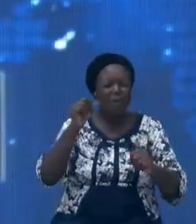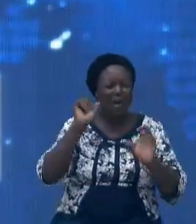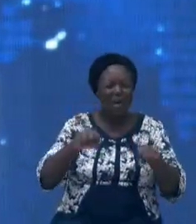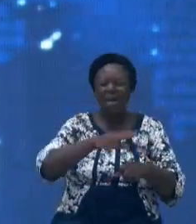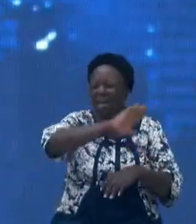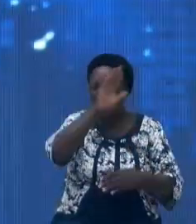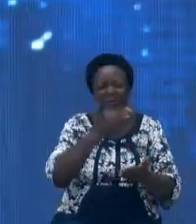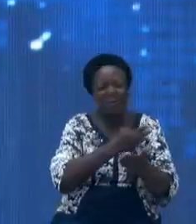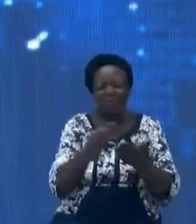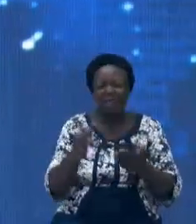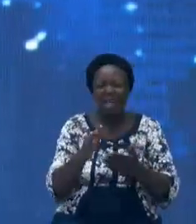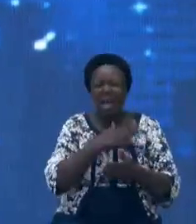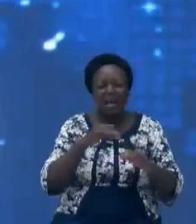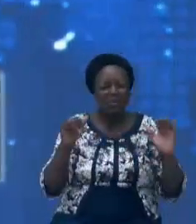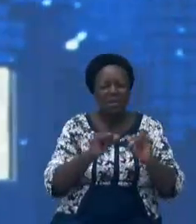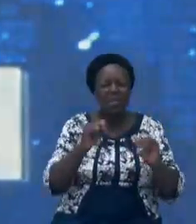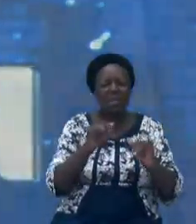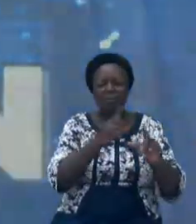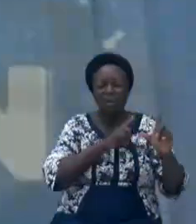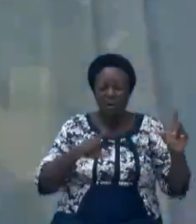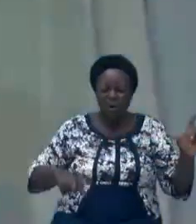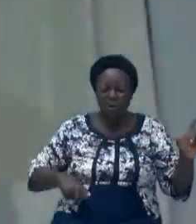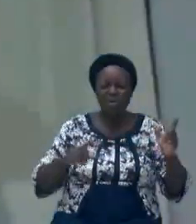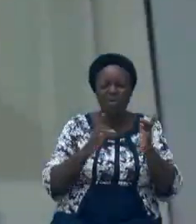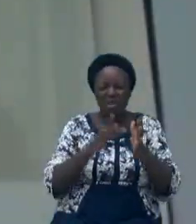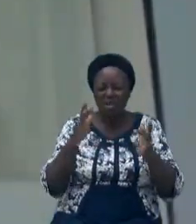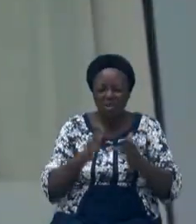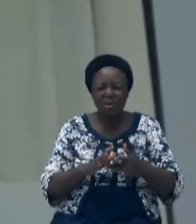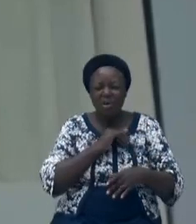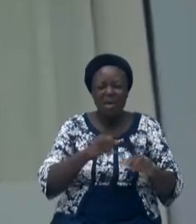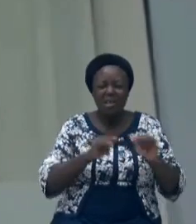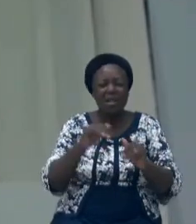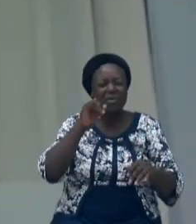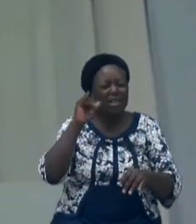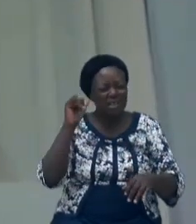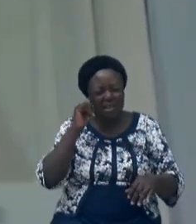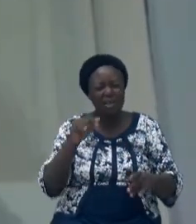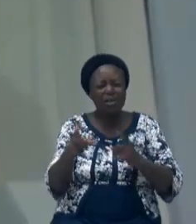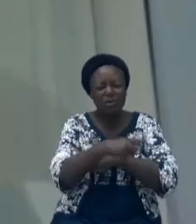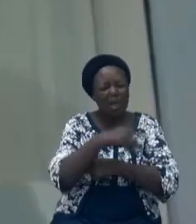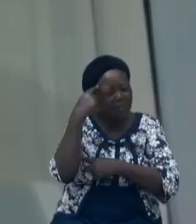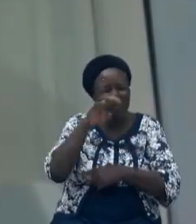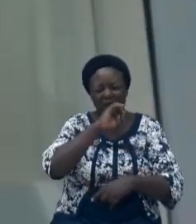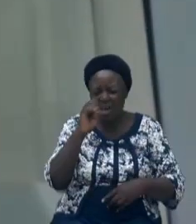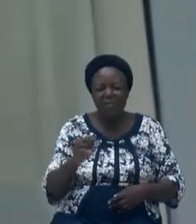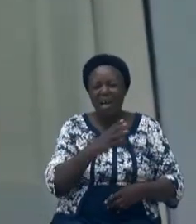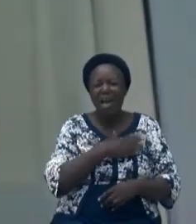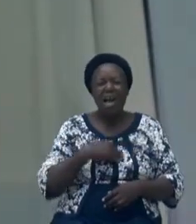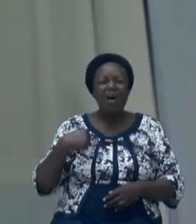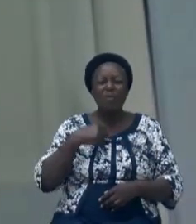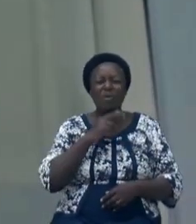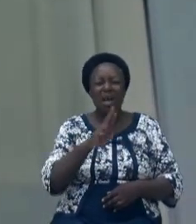louhans pas de quotas puissance ne va jamais joué et le même sérieux jésus le il est